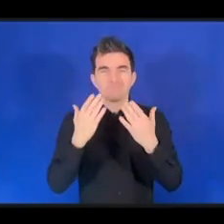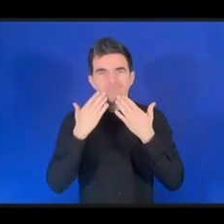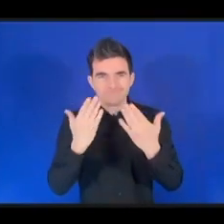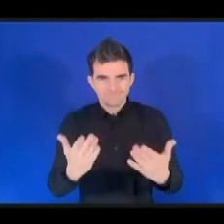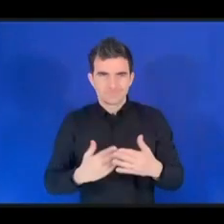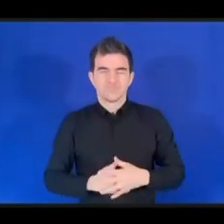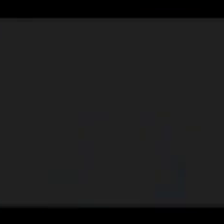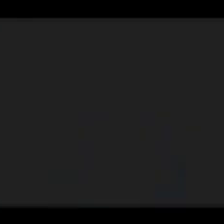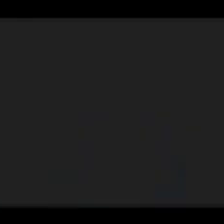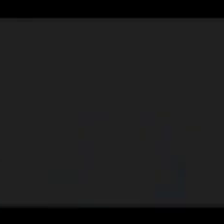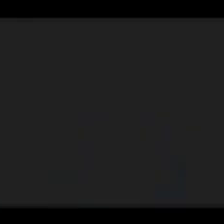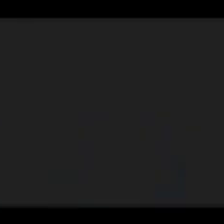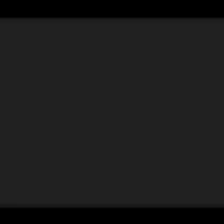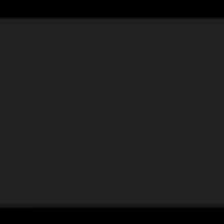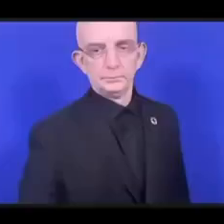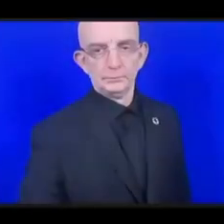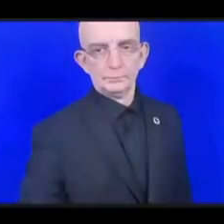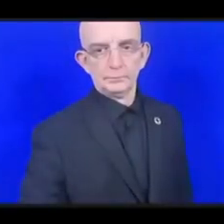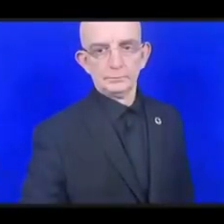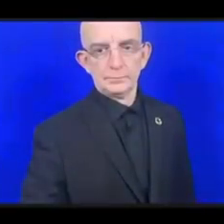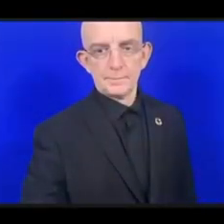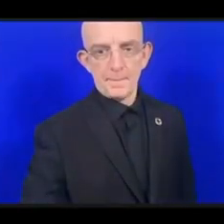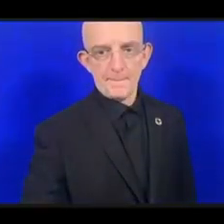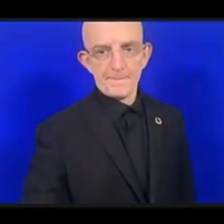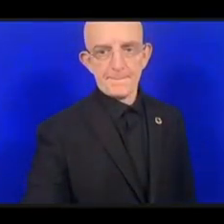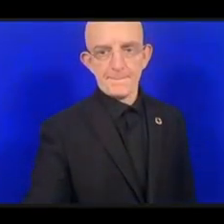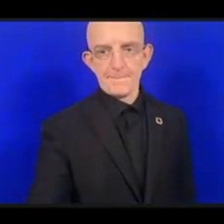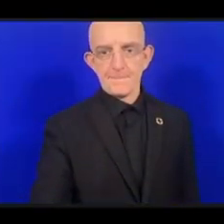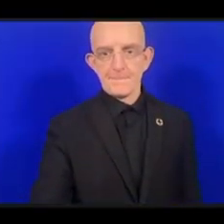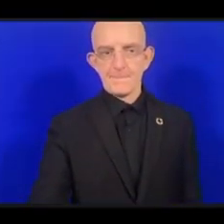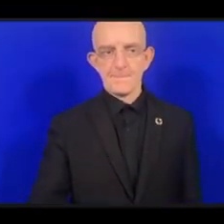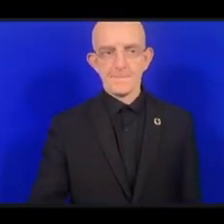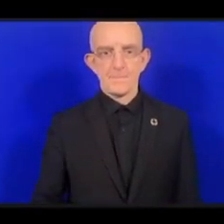الى بلادكم شكرا